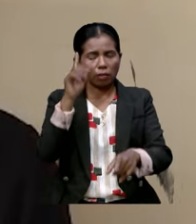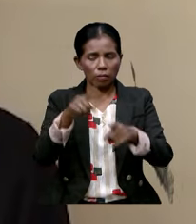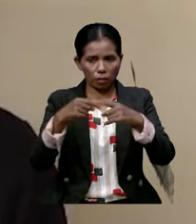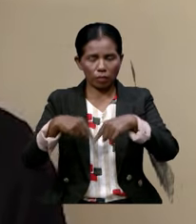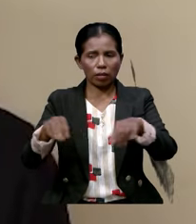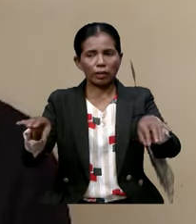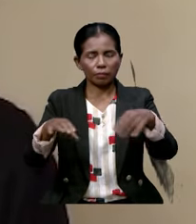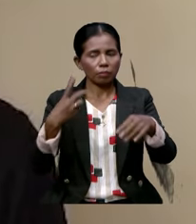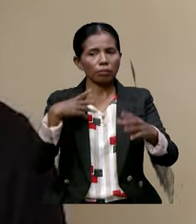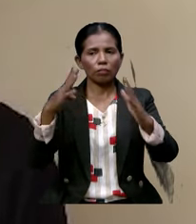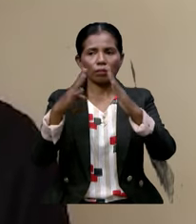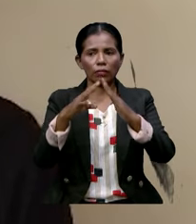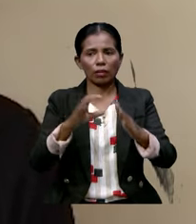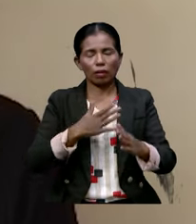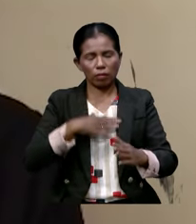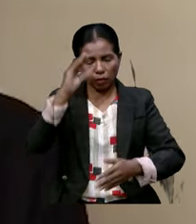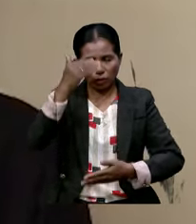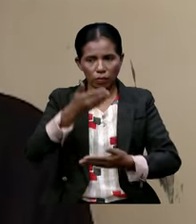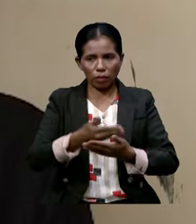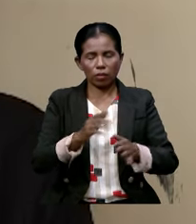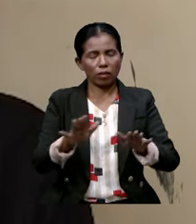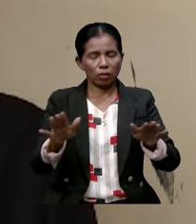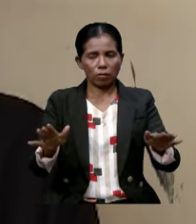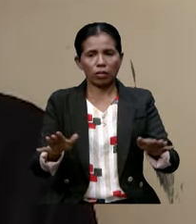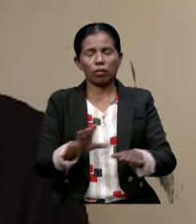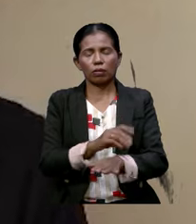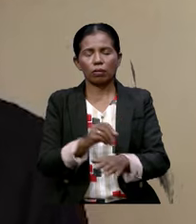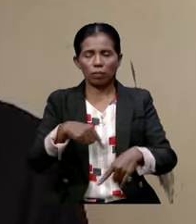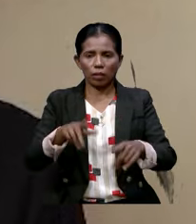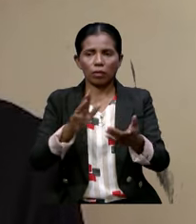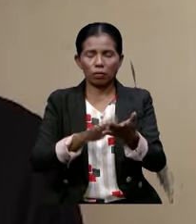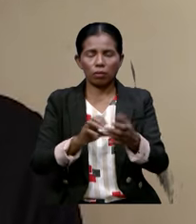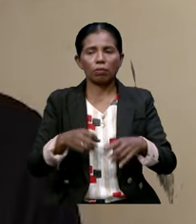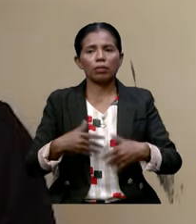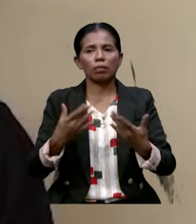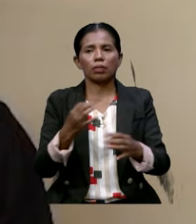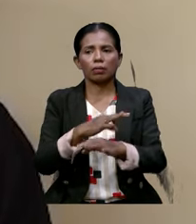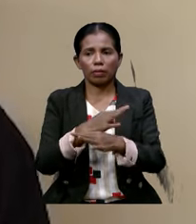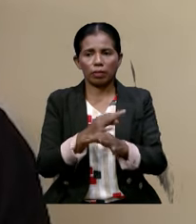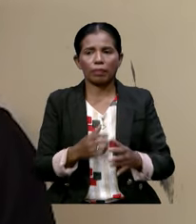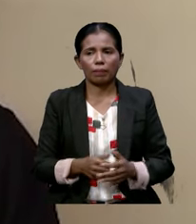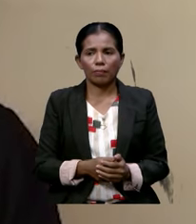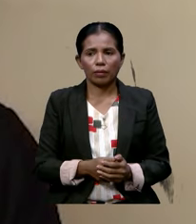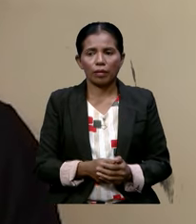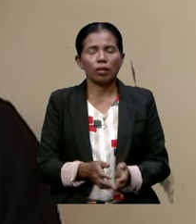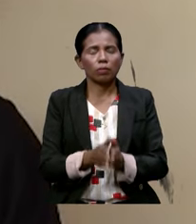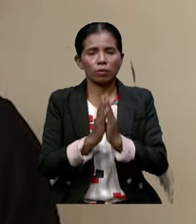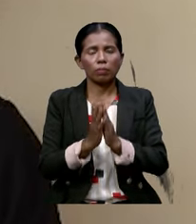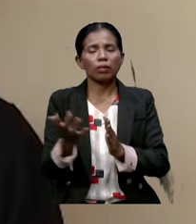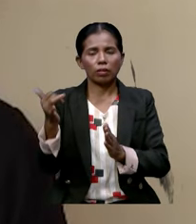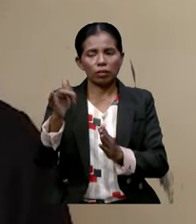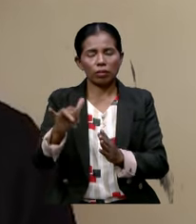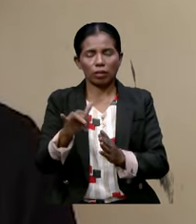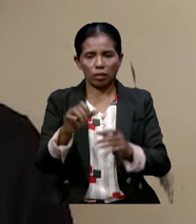uma at hansane am ni uma ski kuanta is kola hote dahan musa ma tadi apa sespitu sira sara